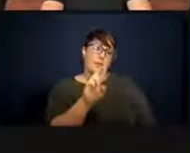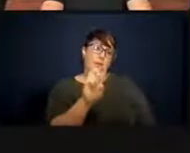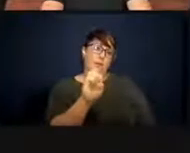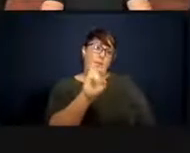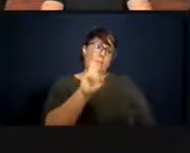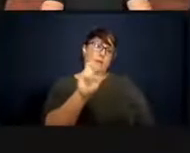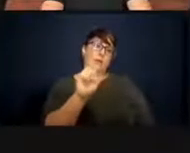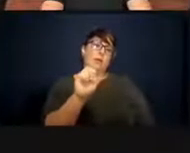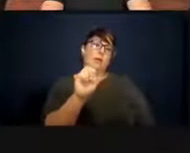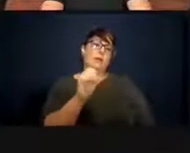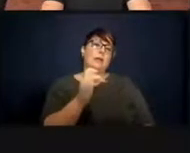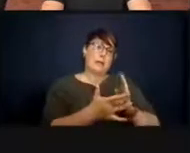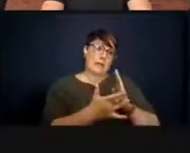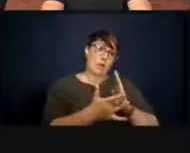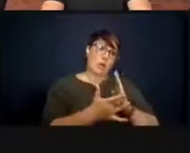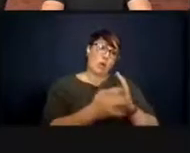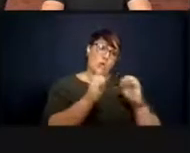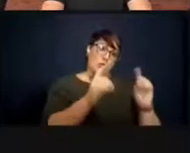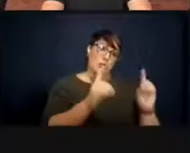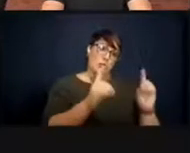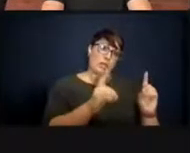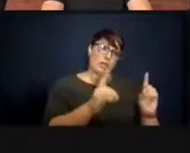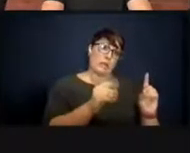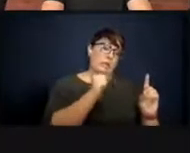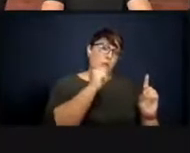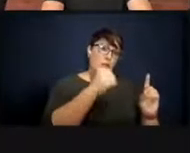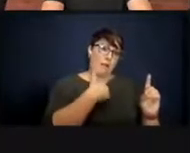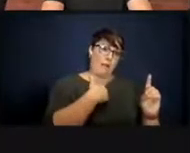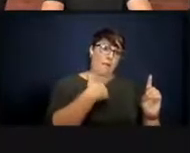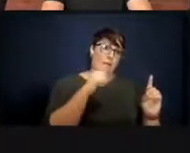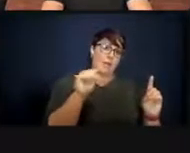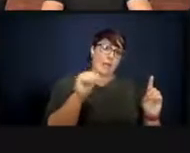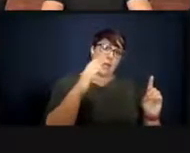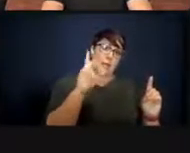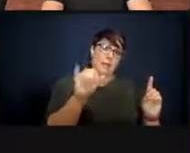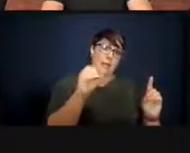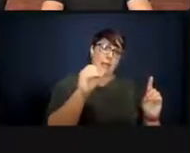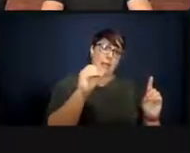tumekuwa tukisema ya kuwa unaweza